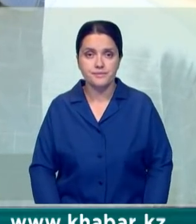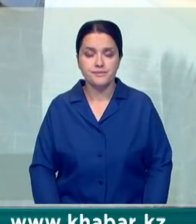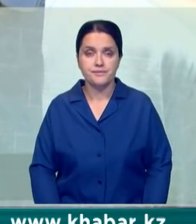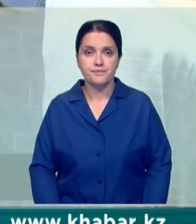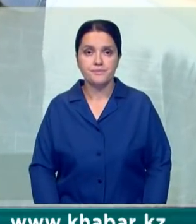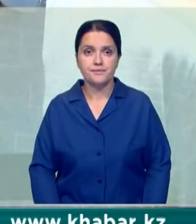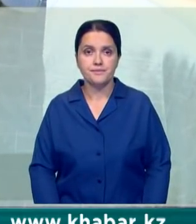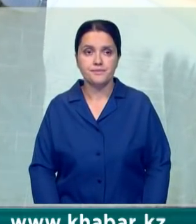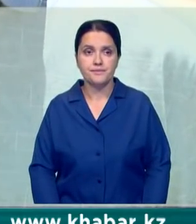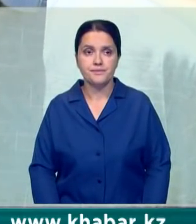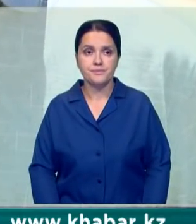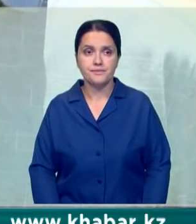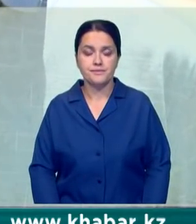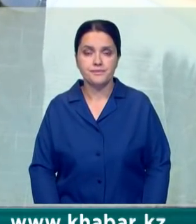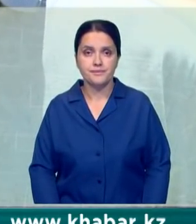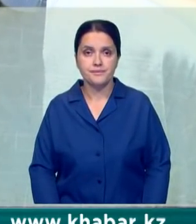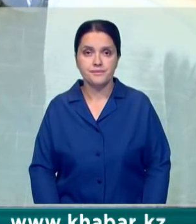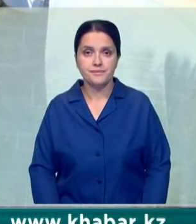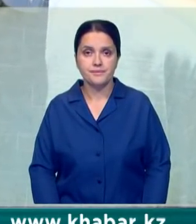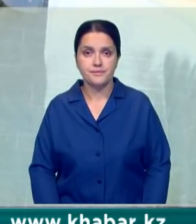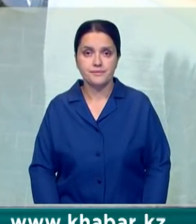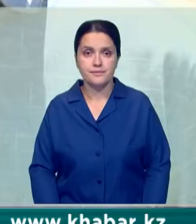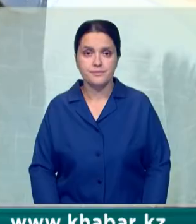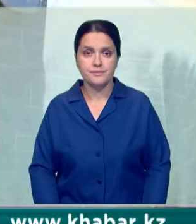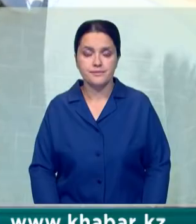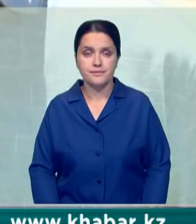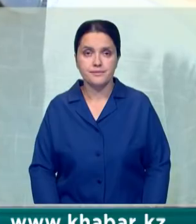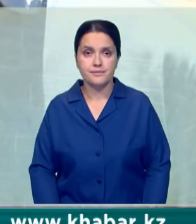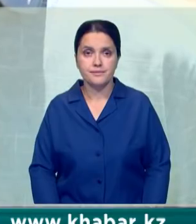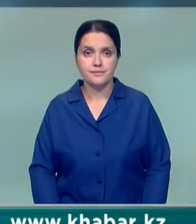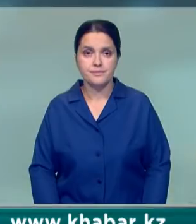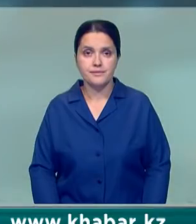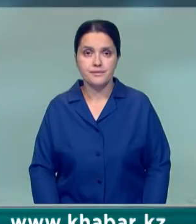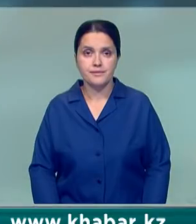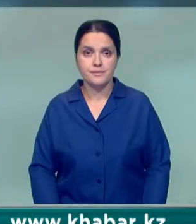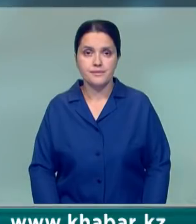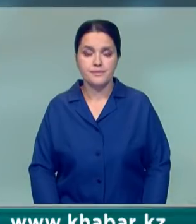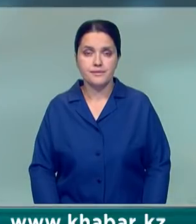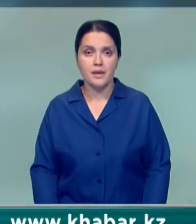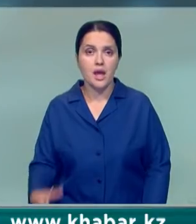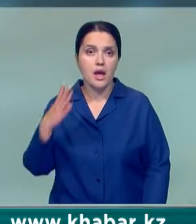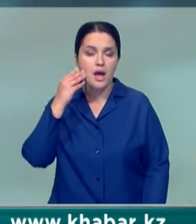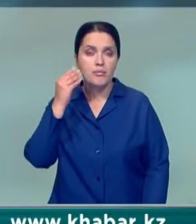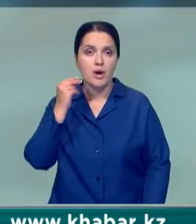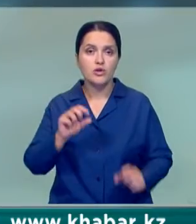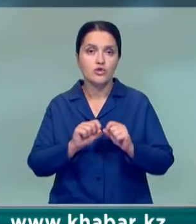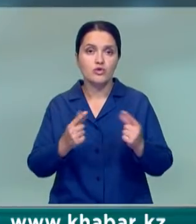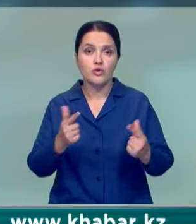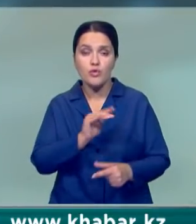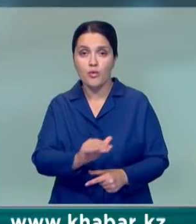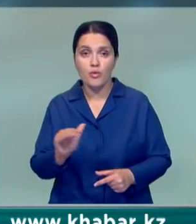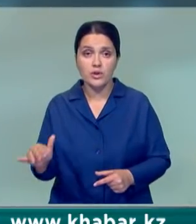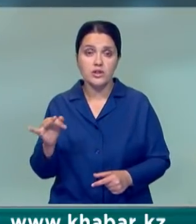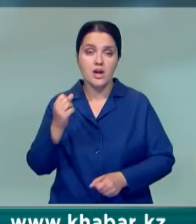спасибо алибек большой н of о том как развивается событие в городе app is продолжим алматинские школьники создают